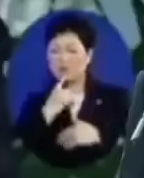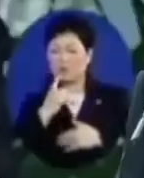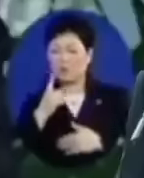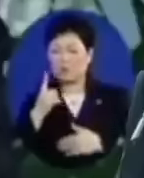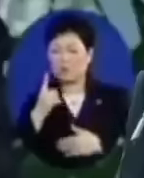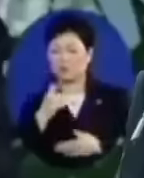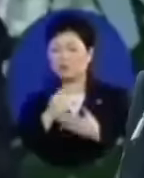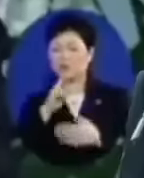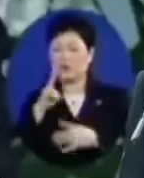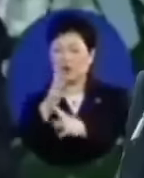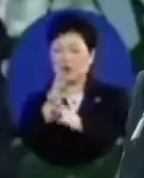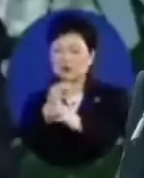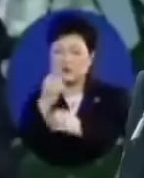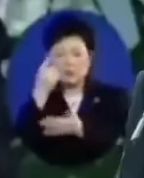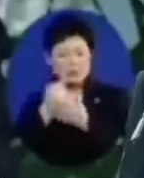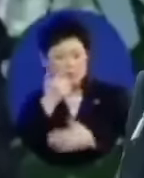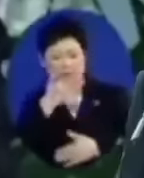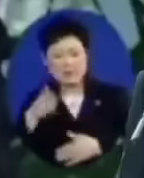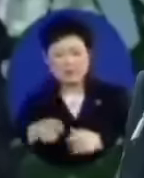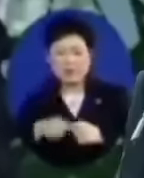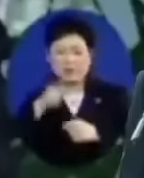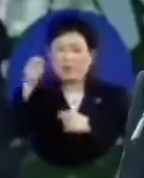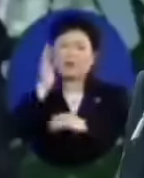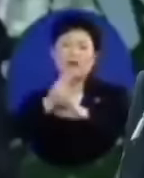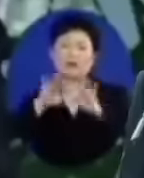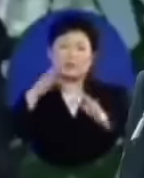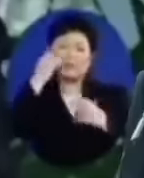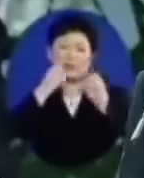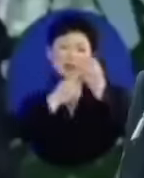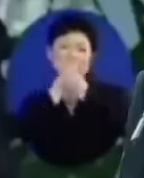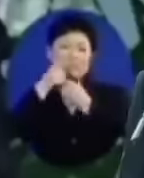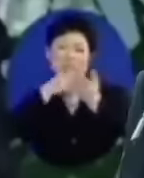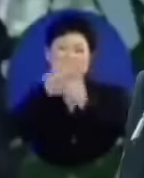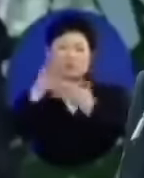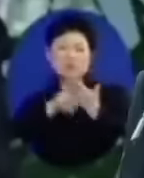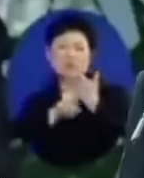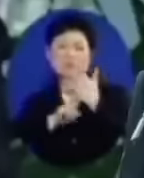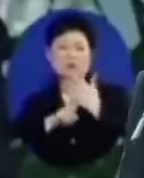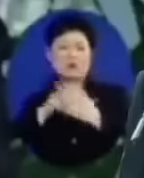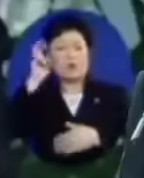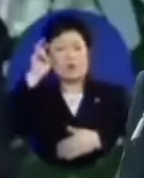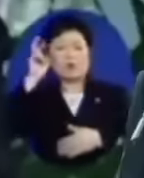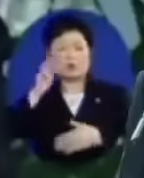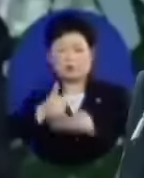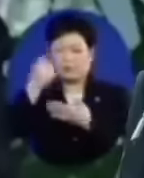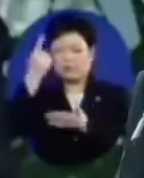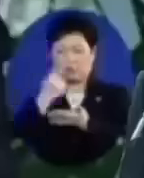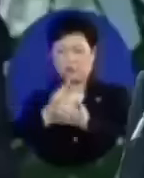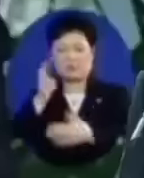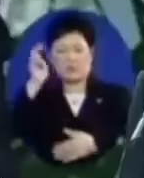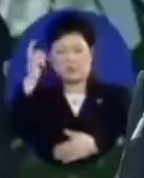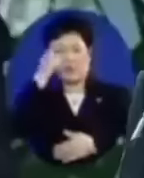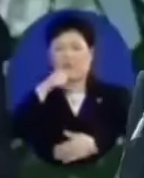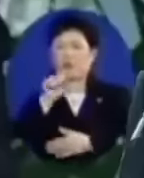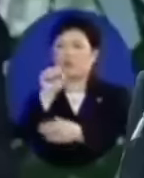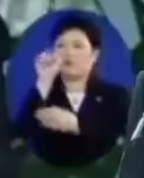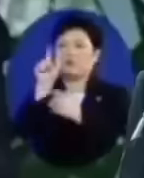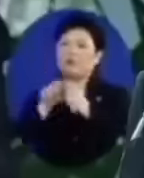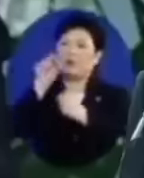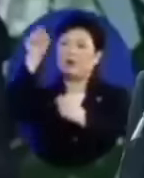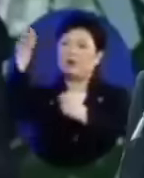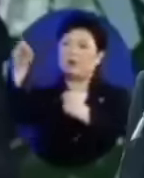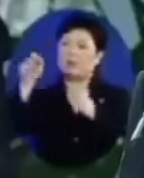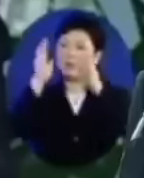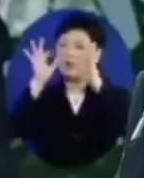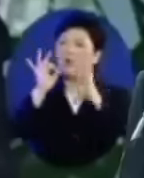언제나 오시렵니까? 먼 하늘 이상한 구름만 떼도 행여나 내 주님 오시는가 해 머리 들고 멀리 멀리 바라보는 마음,